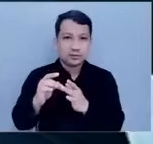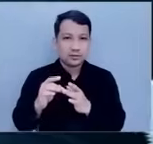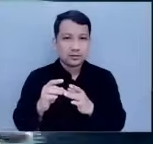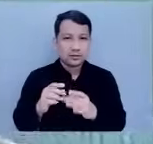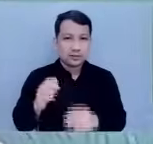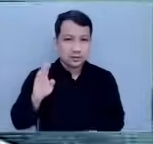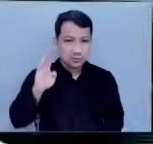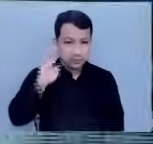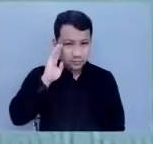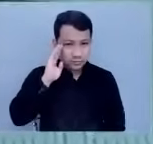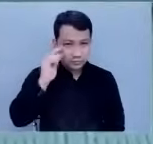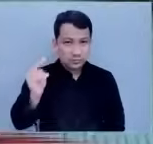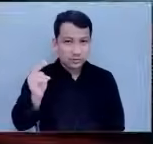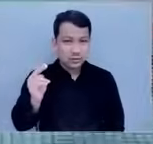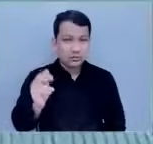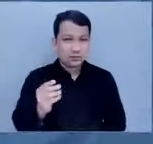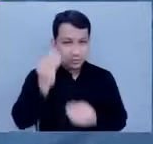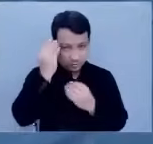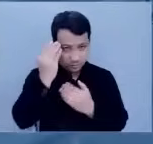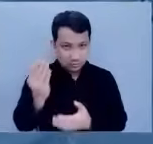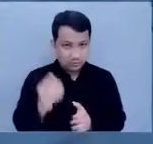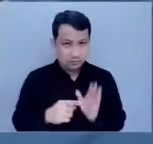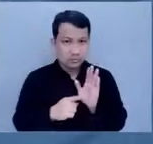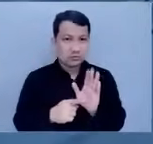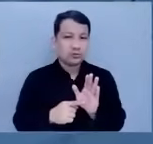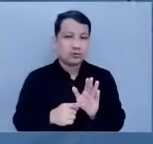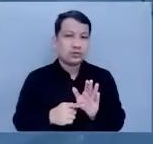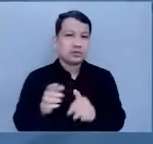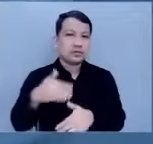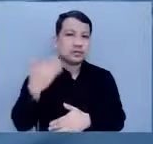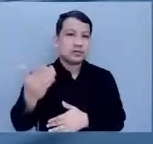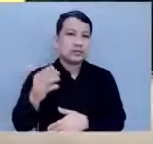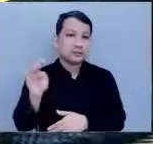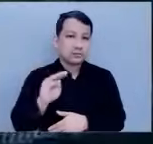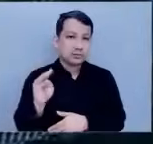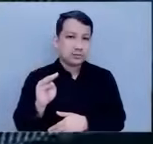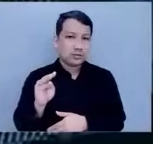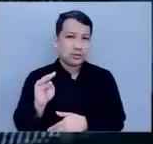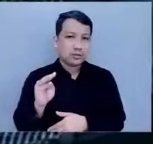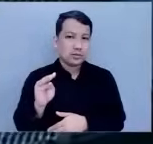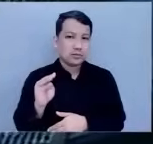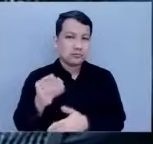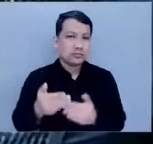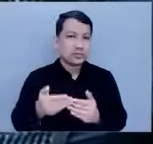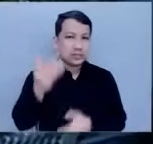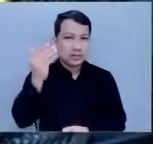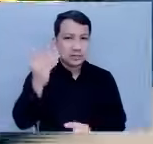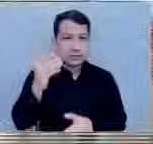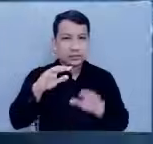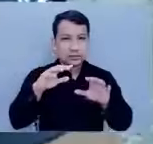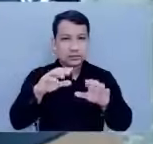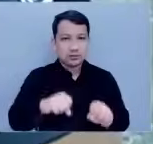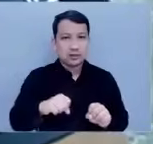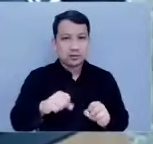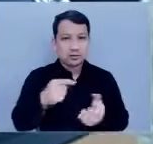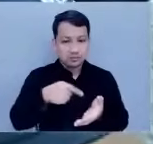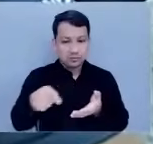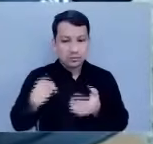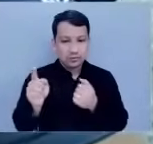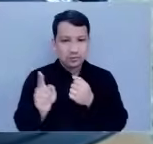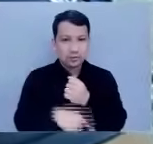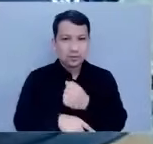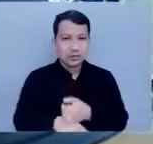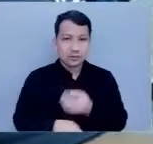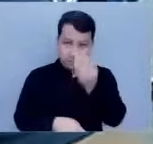Bong Nebriha, pasilip ito sa mas matinding hulihan simula sa Lunes, kung saan mas mataas na ang multa sa mga pasaway. Ito para masanay na yung